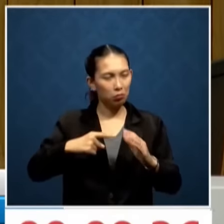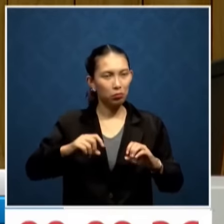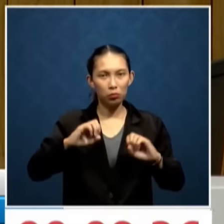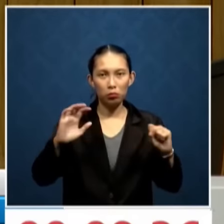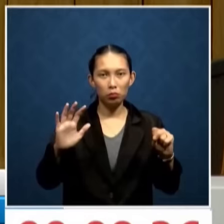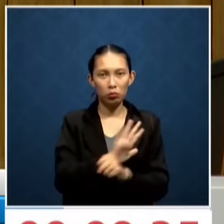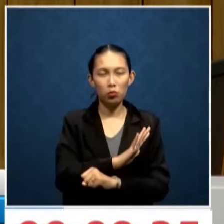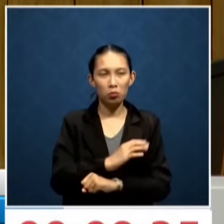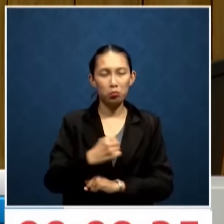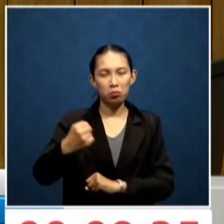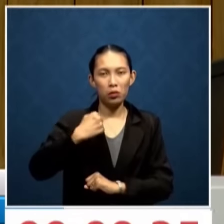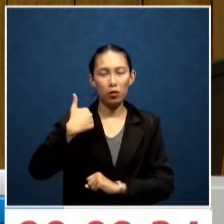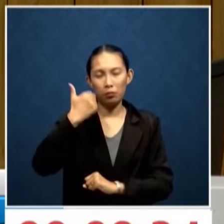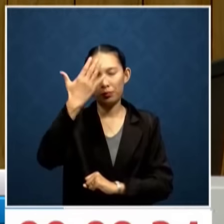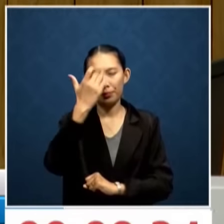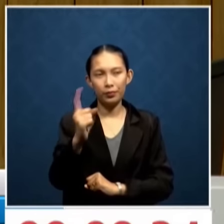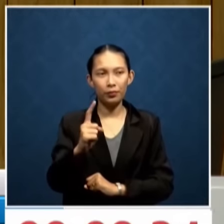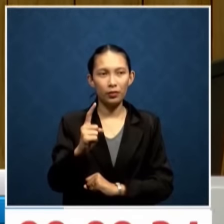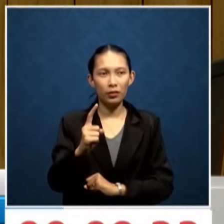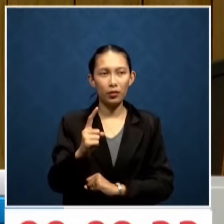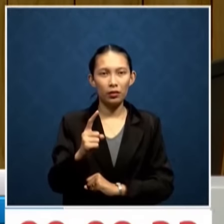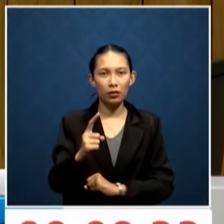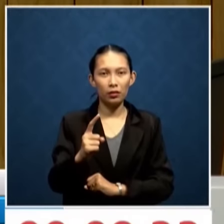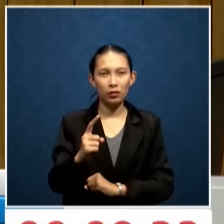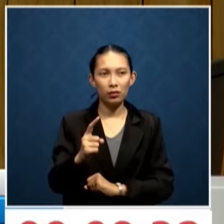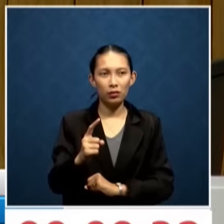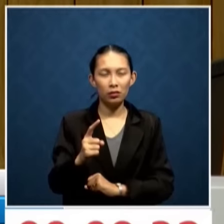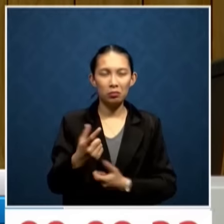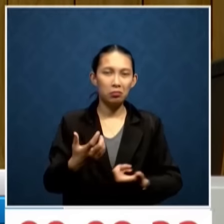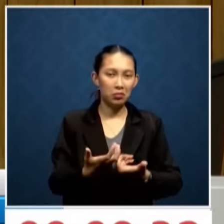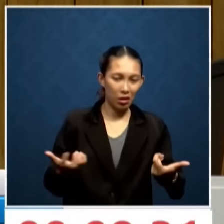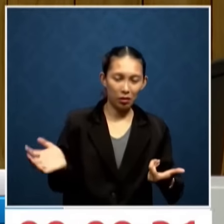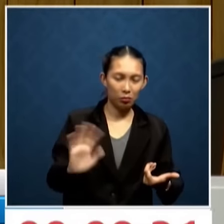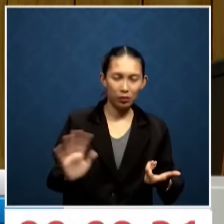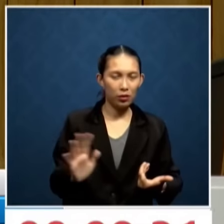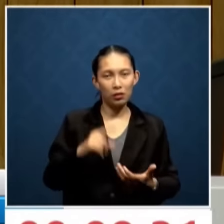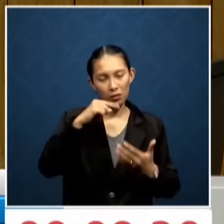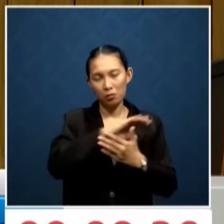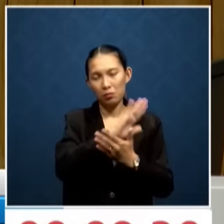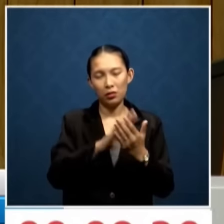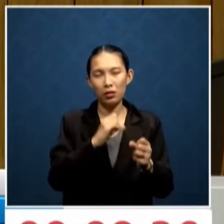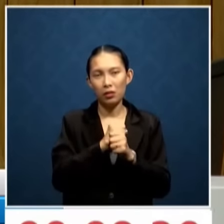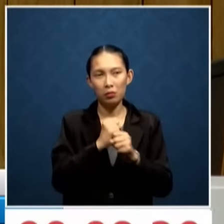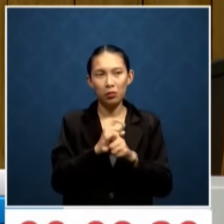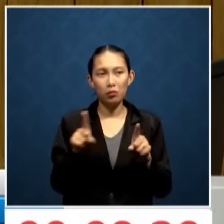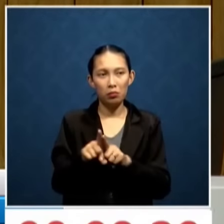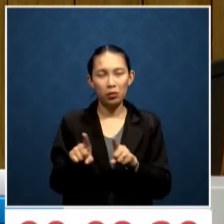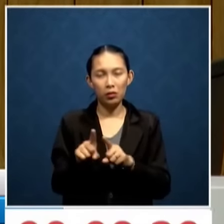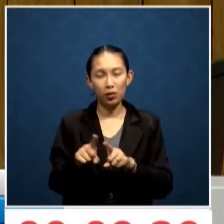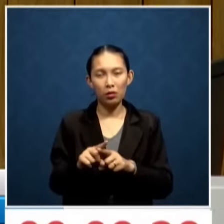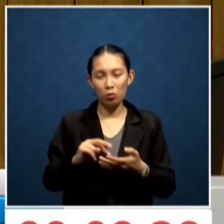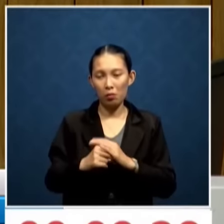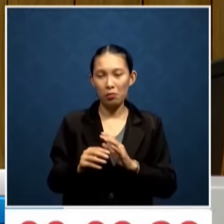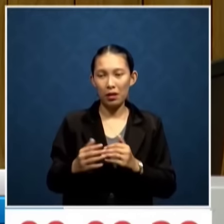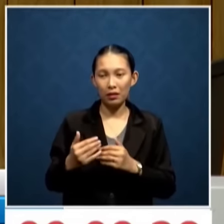โดยที่ไม่ได้มีการว่าจะต้องหมายความว่าแบ่งแยกนะครับทุกประเทศเราทำเหมือนกันหมดนะครับเราไม่ใช่ต้องการจะกีดกันจีนอย่